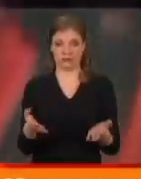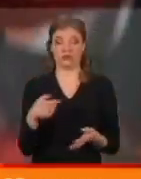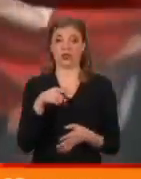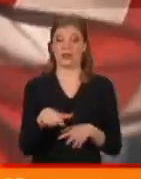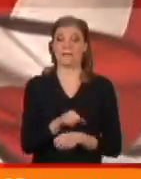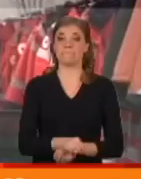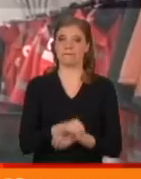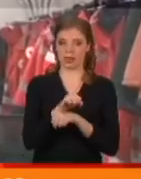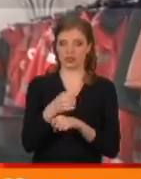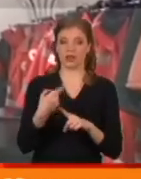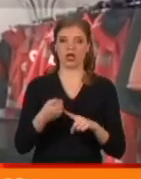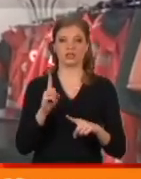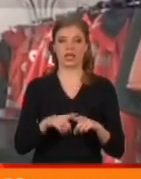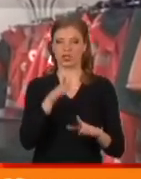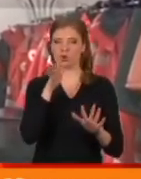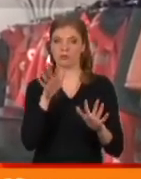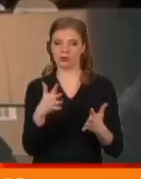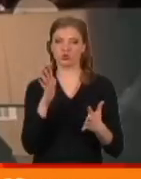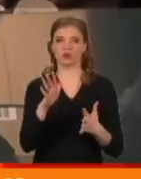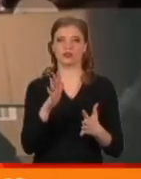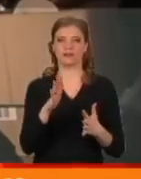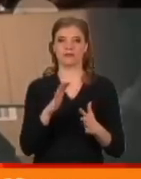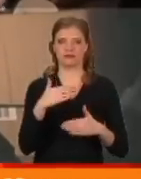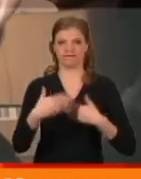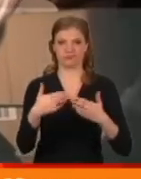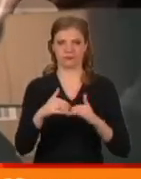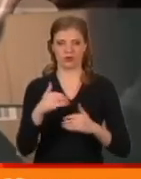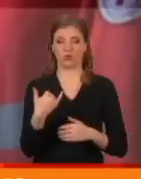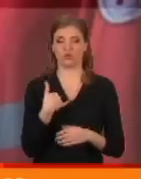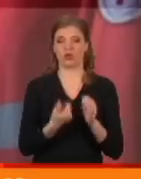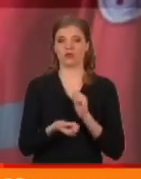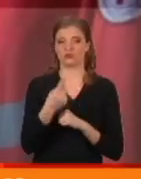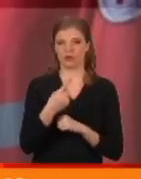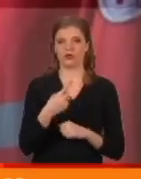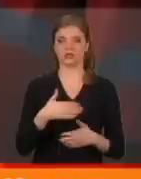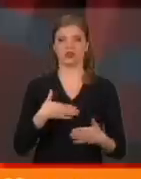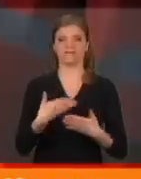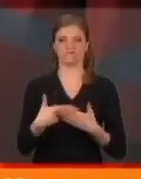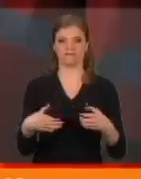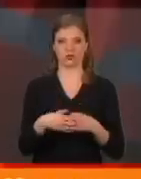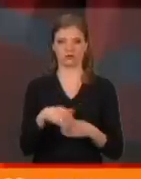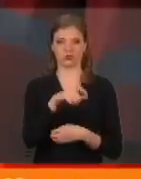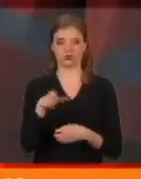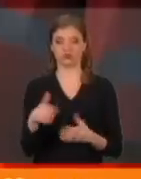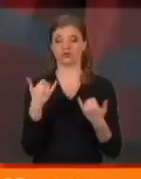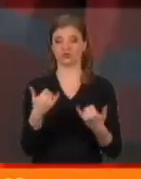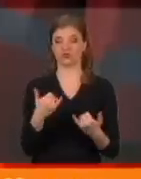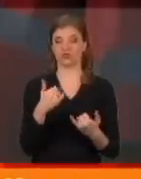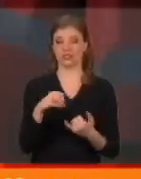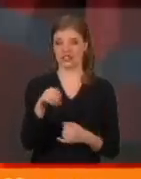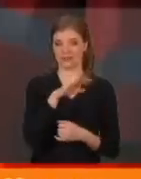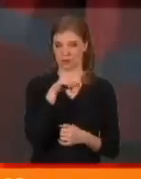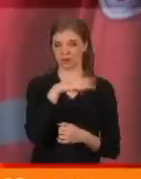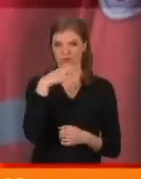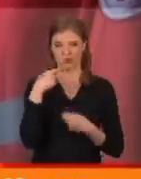Майдан – это революционный эпизод в эволюционном процессе. У нас появилось гражданское общество. Сейчас в Европу ж